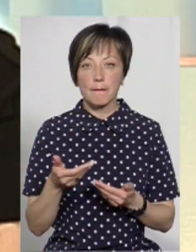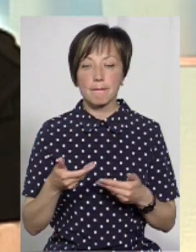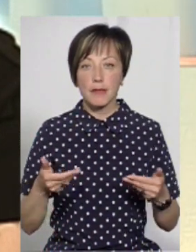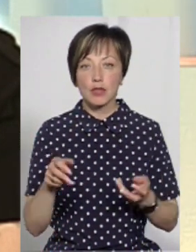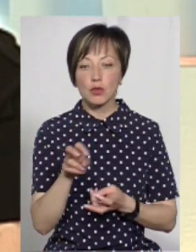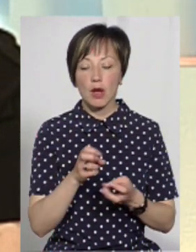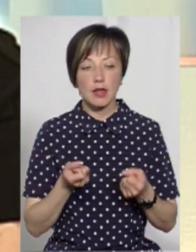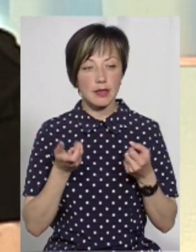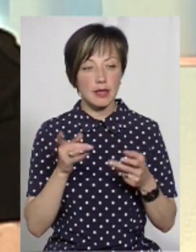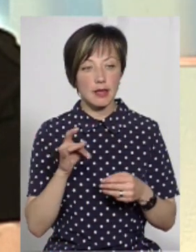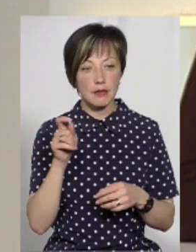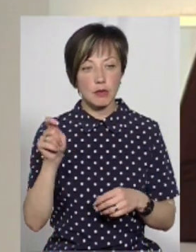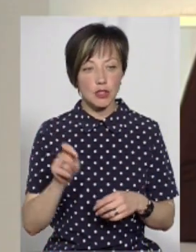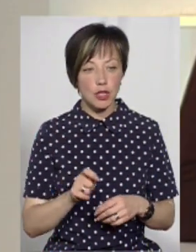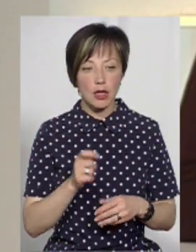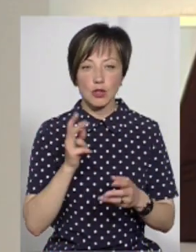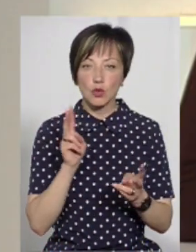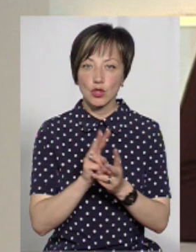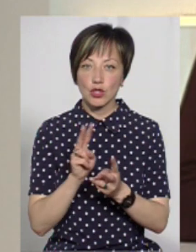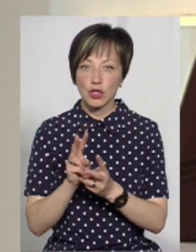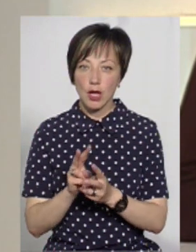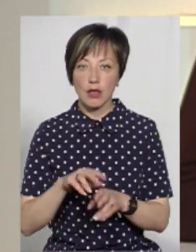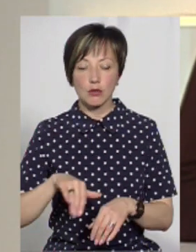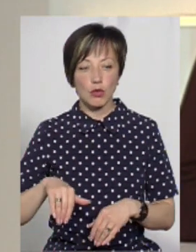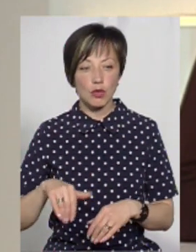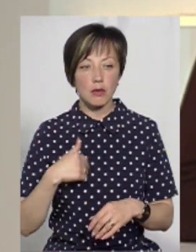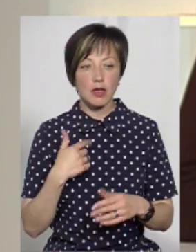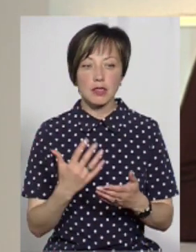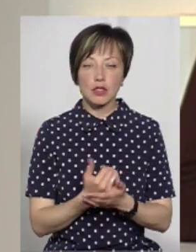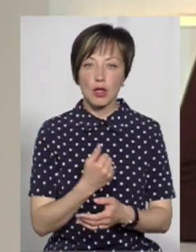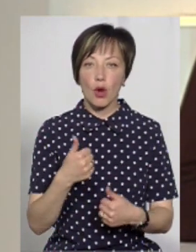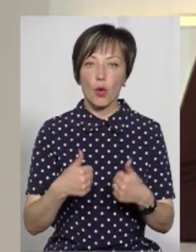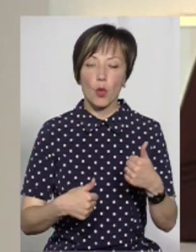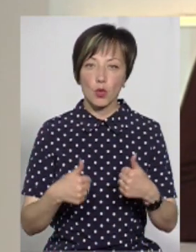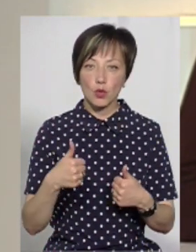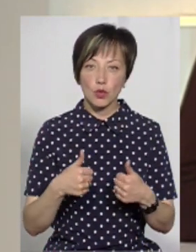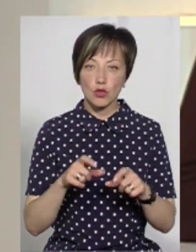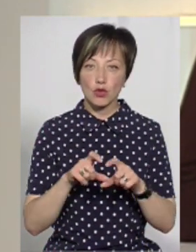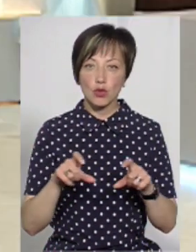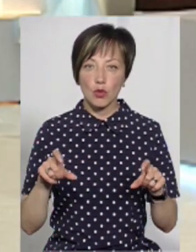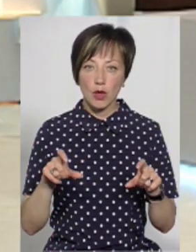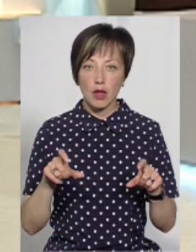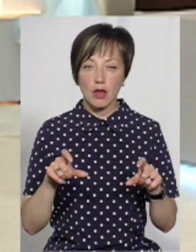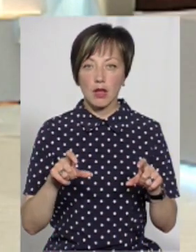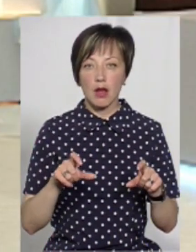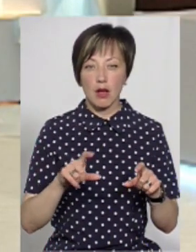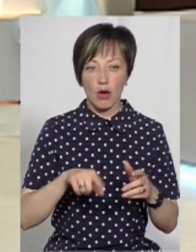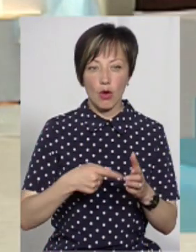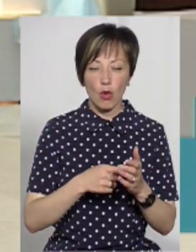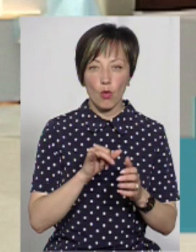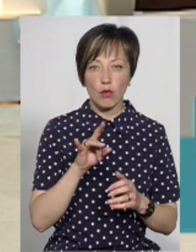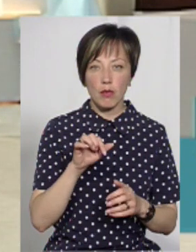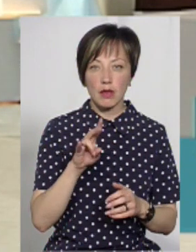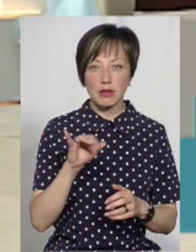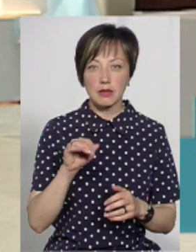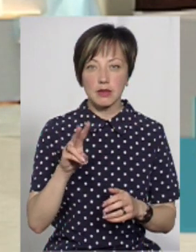шукали, декілька разів приїжджали, зустрічались. Потім я знайшла конкурс школи урбаністики, оголошувала